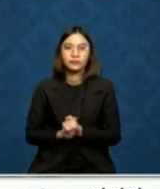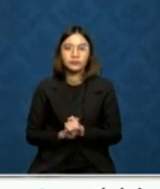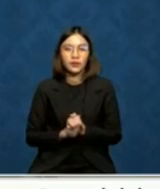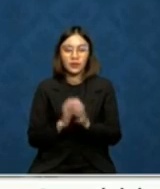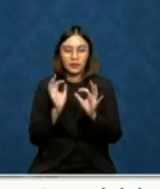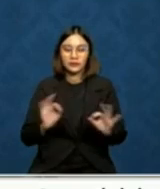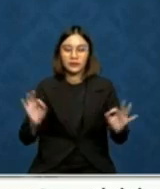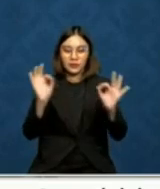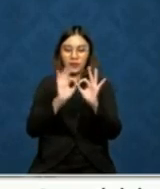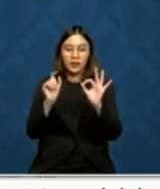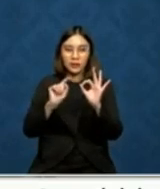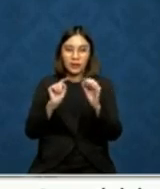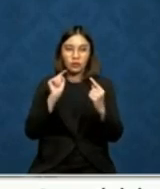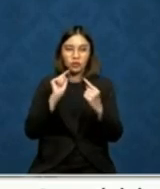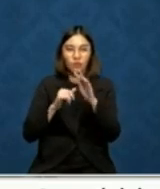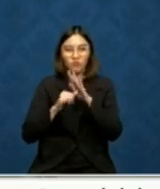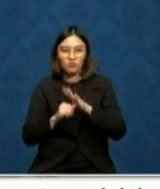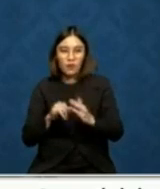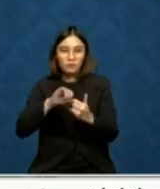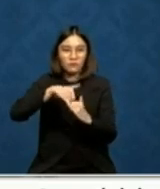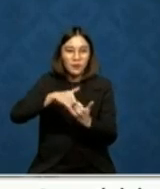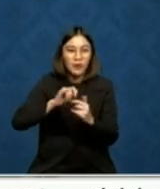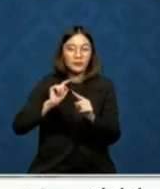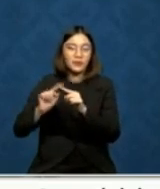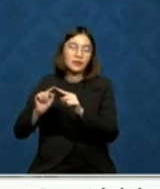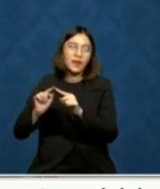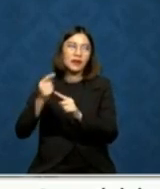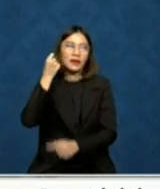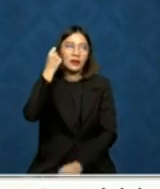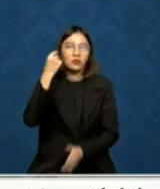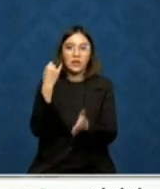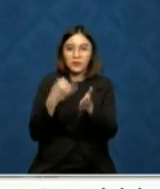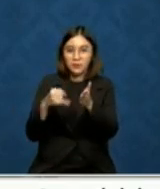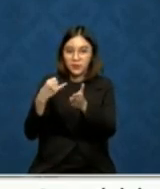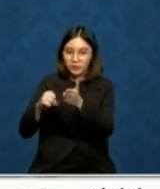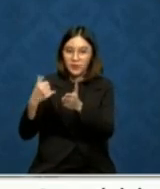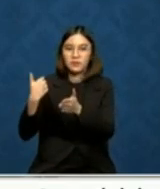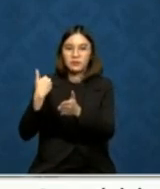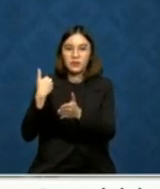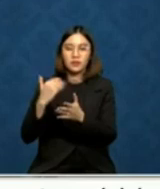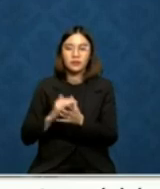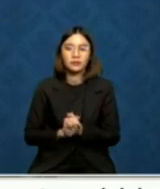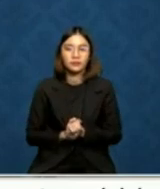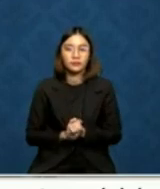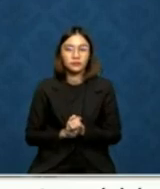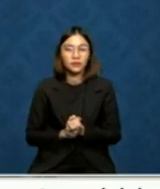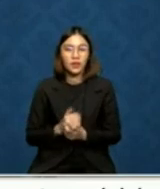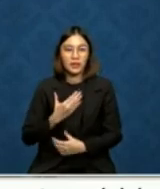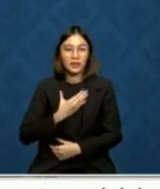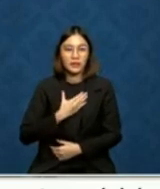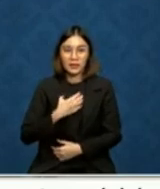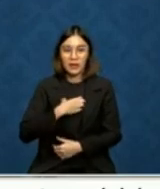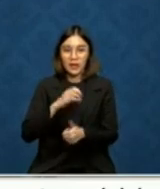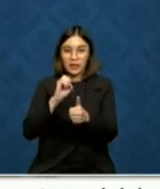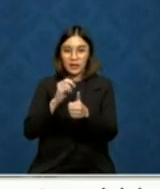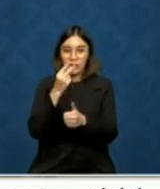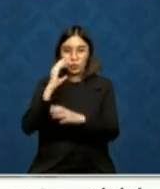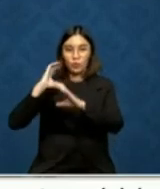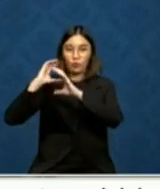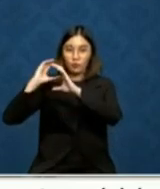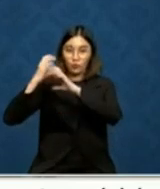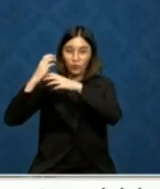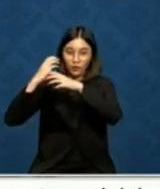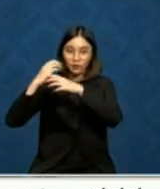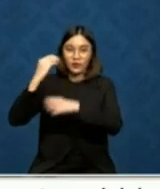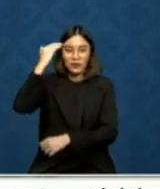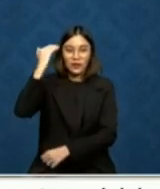และแน่นอนค่ะว่าเรื่องคุกคามทางเพศนะคะมีความเข้าใจผิดอยู่หลายประการมากๆดิฉันอยากจะแนะนำให้ดูซีรีส์เกาหลีใน Netflix เ